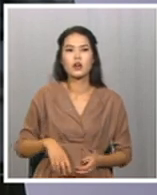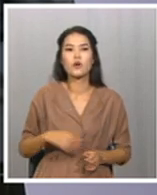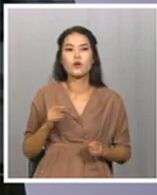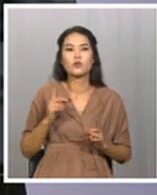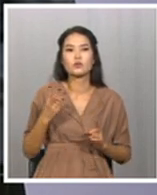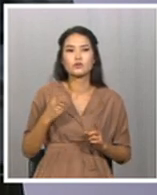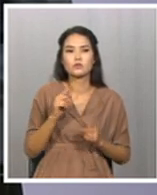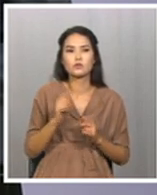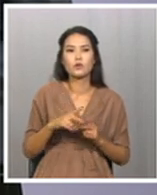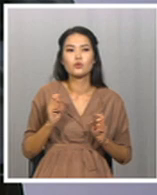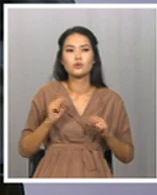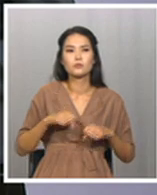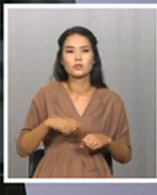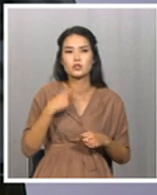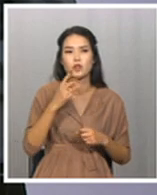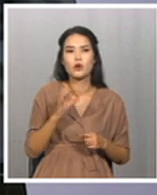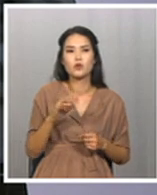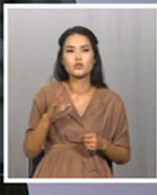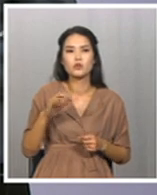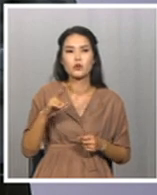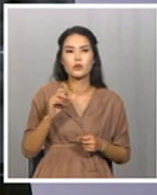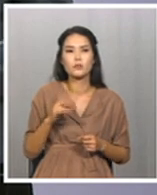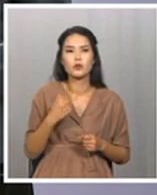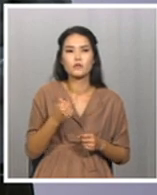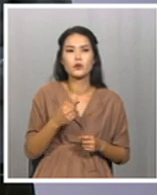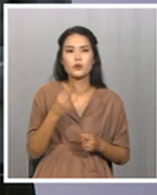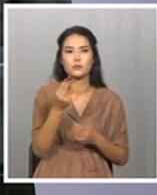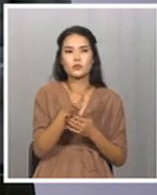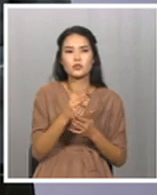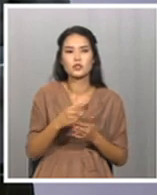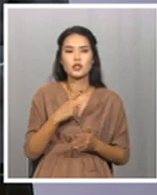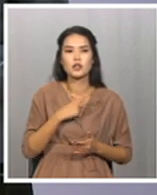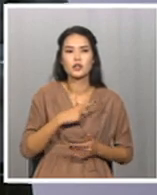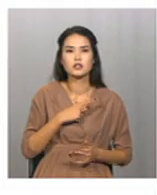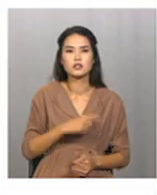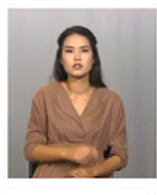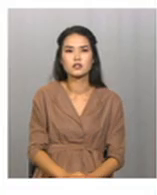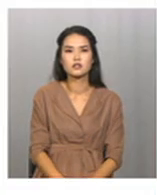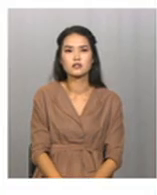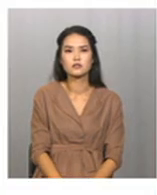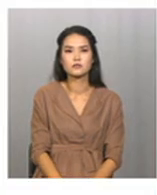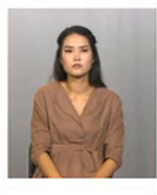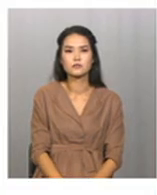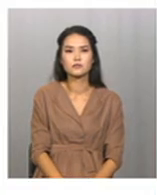Третье задание. Что можно сказать о Желткове по его портретной характеристике?